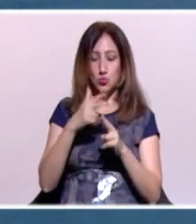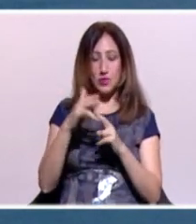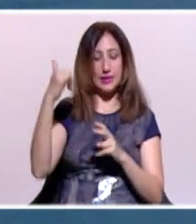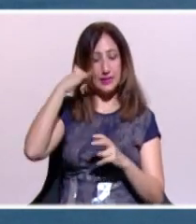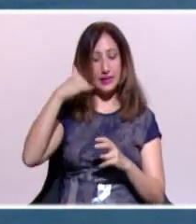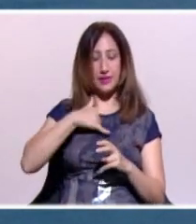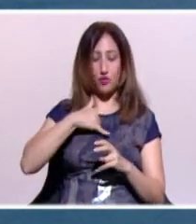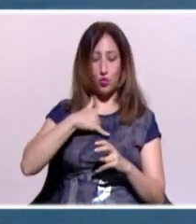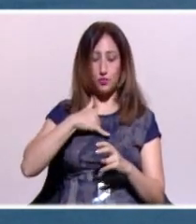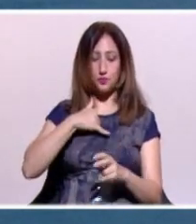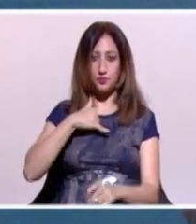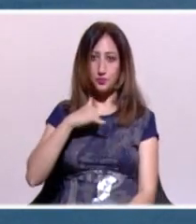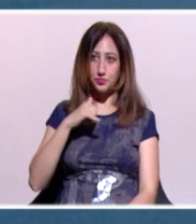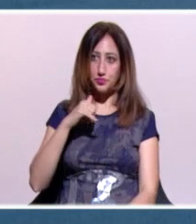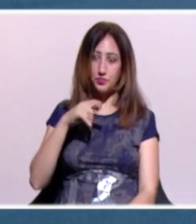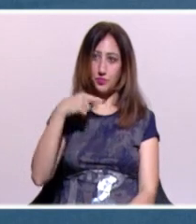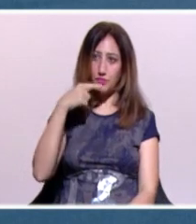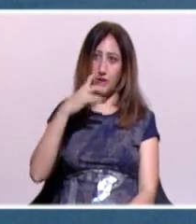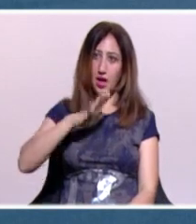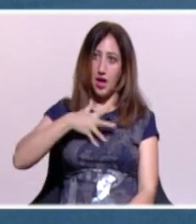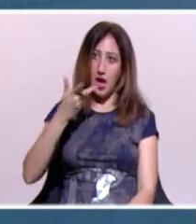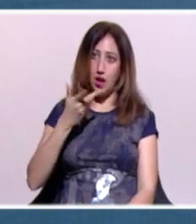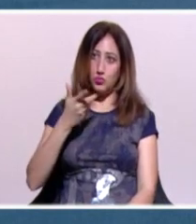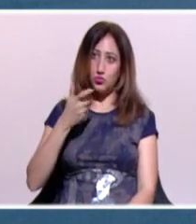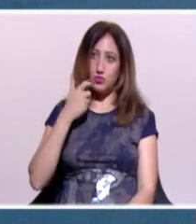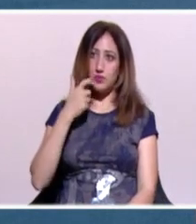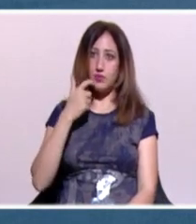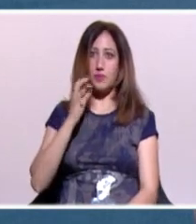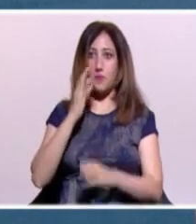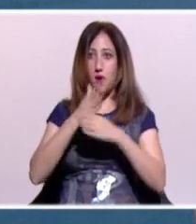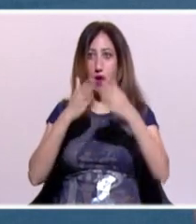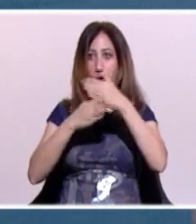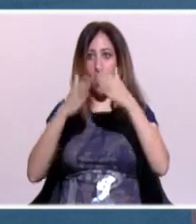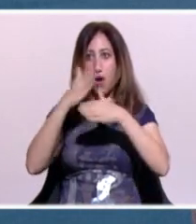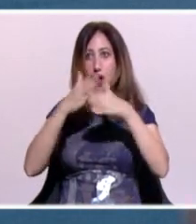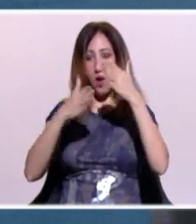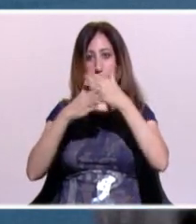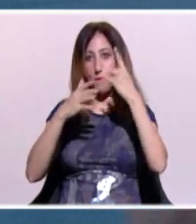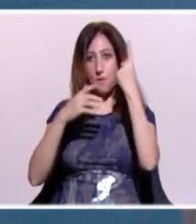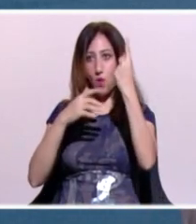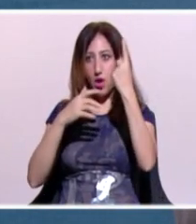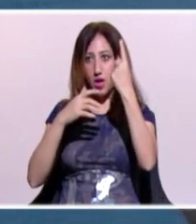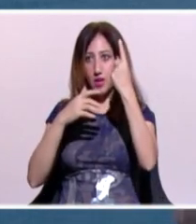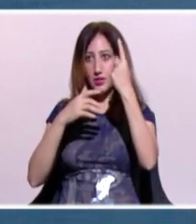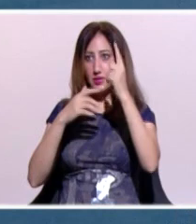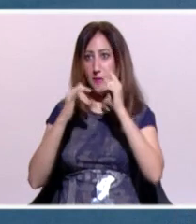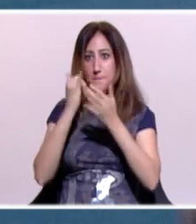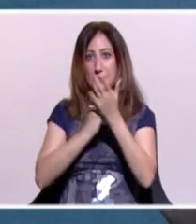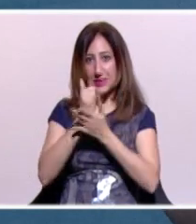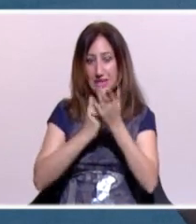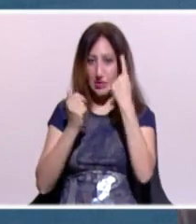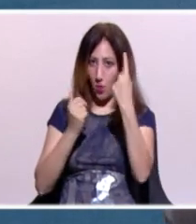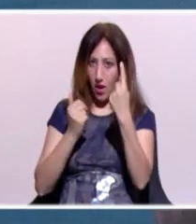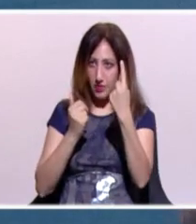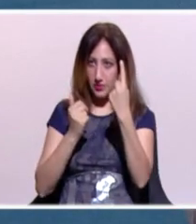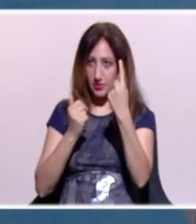التليفون، قال لي احنا عايزين نشوف عماره واحده، يعني بيئه واحده، يعني مدرسه واحده،